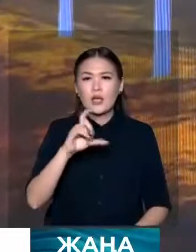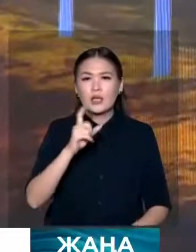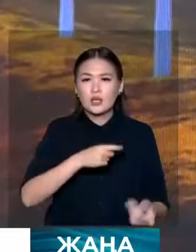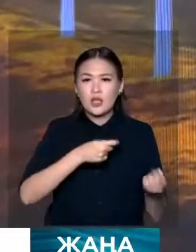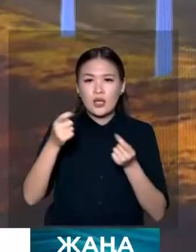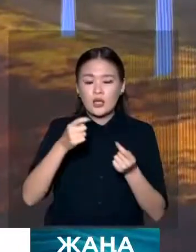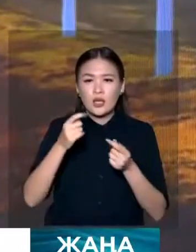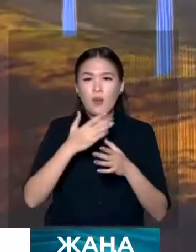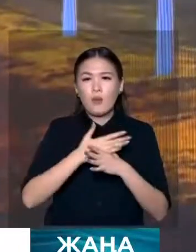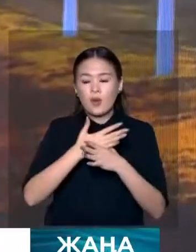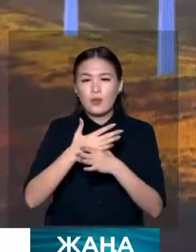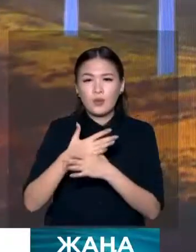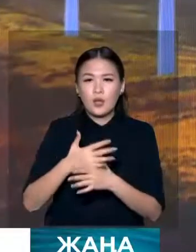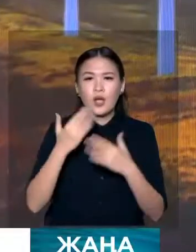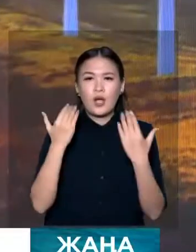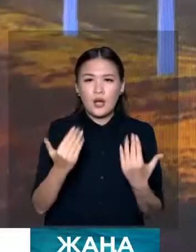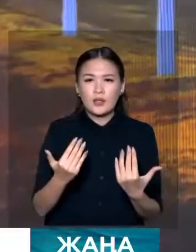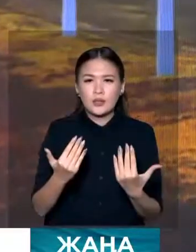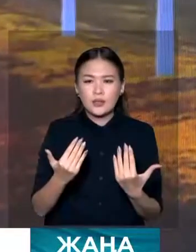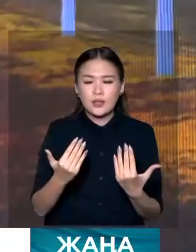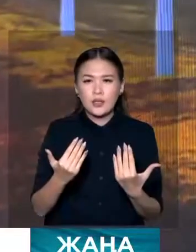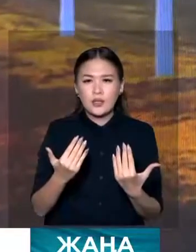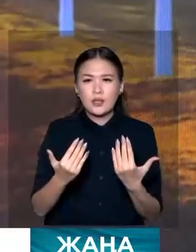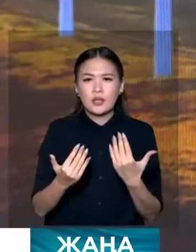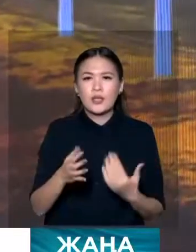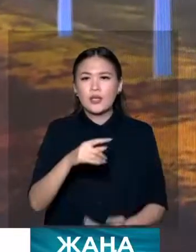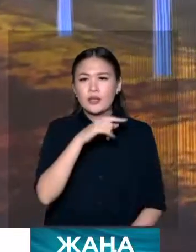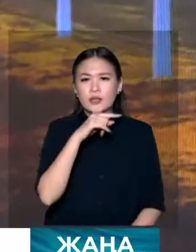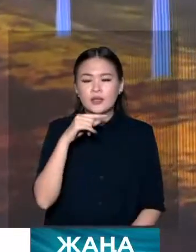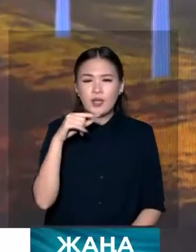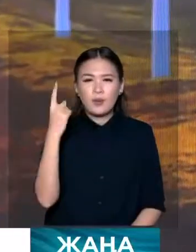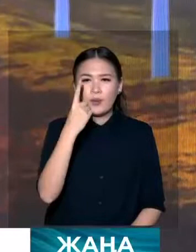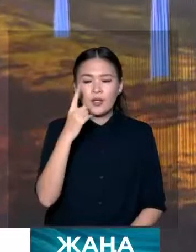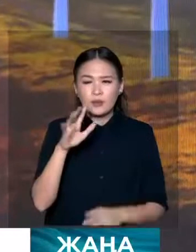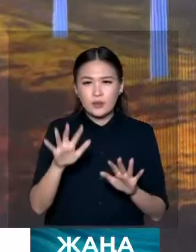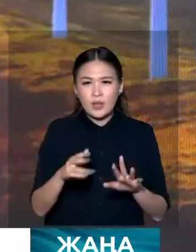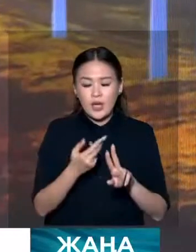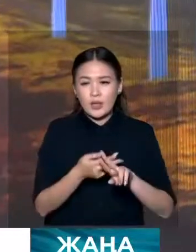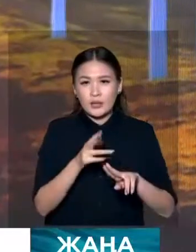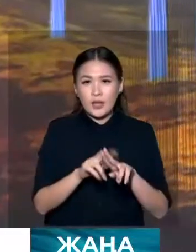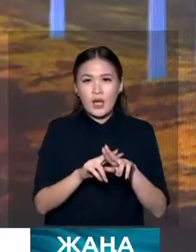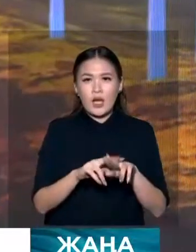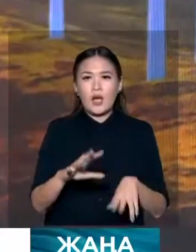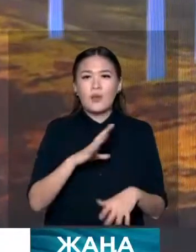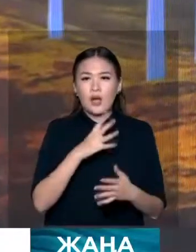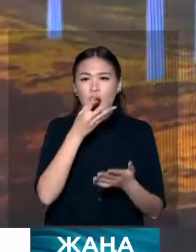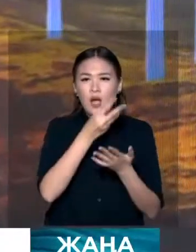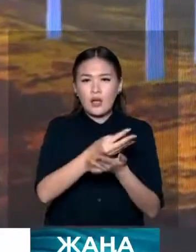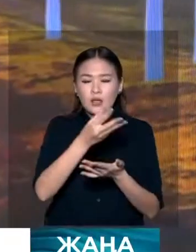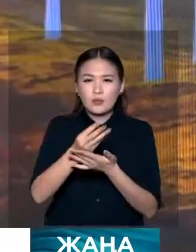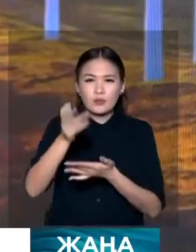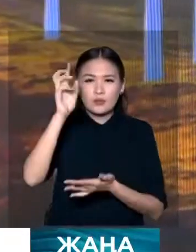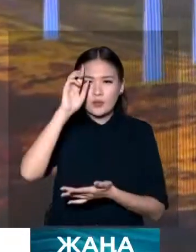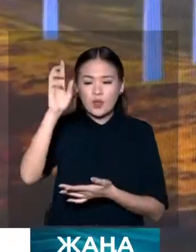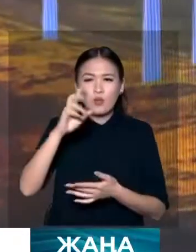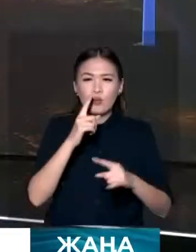жөнінде қарайтын болсақ, ол жағынан қазір шамалы Ресей алдыға шығып кетті. Сондықтан әр мемлекеттердің былайша қарағанда